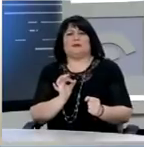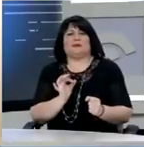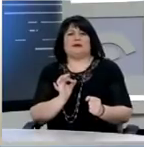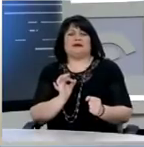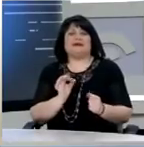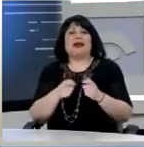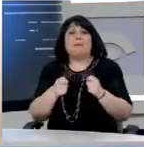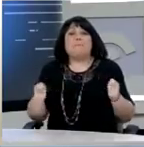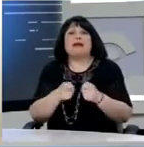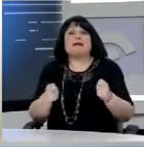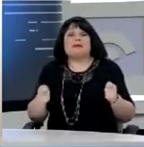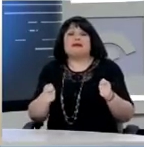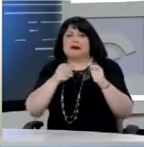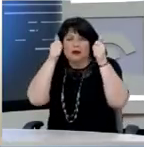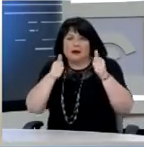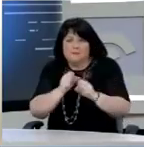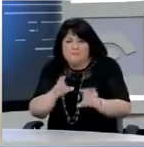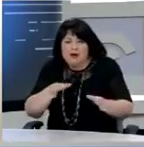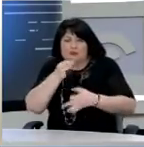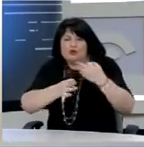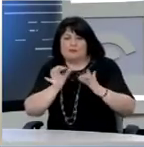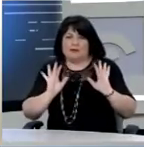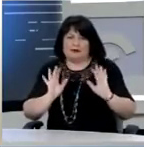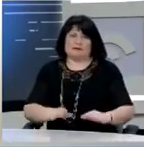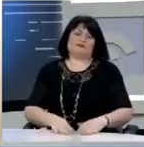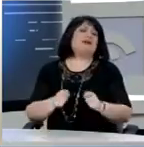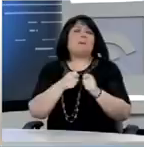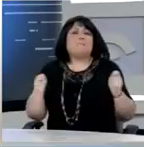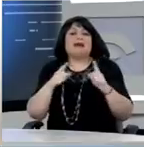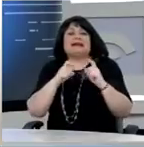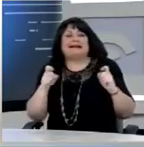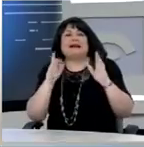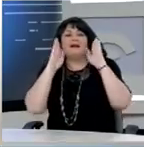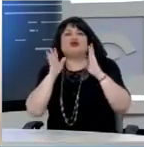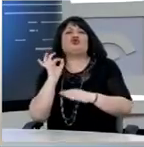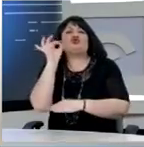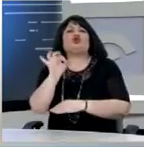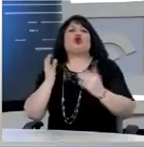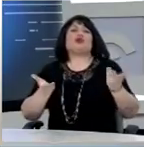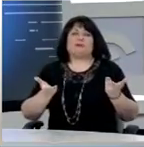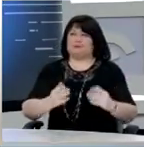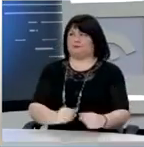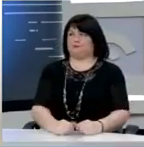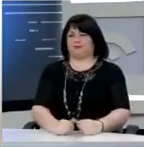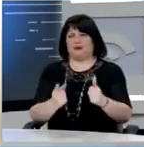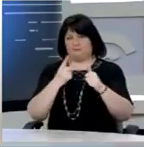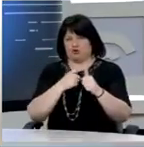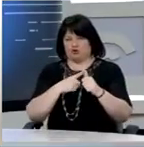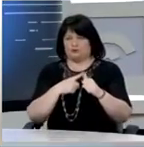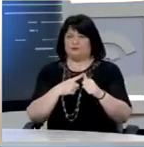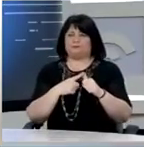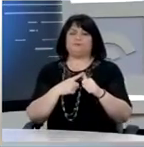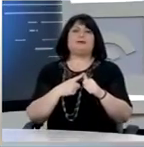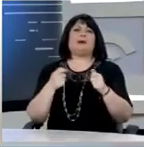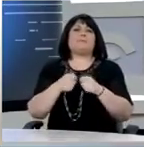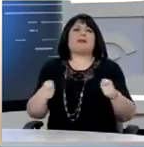έχουν τα μέτρα που ανακοινώσαμε. Τι είναι αυτά τα μέτρα και πού αποσκοπούν? Πρώτον, τα